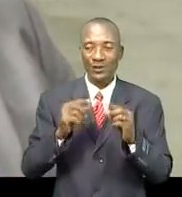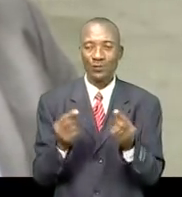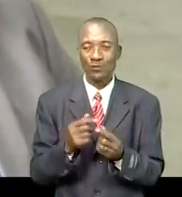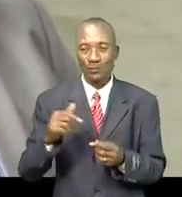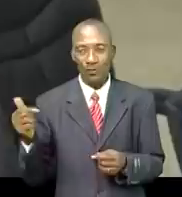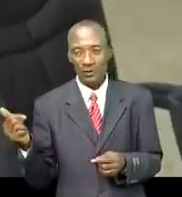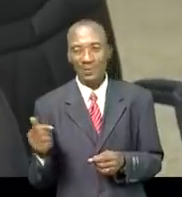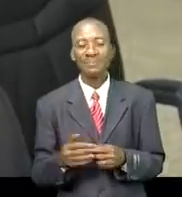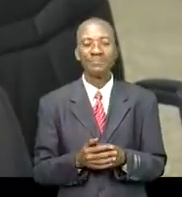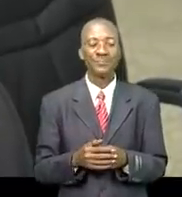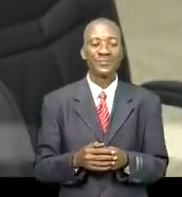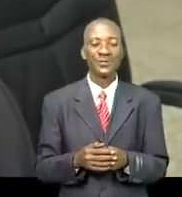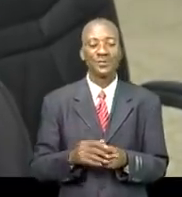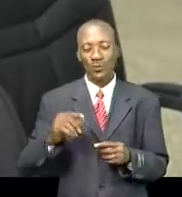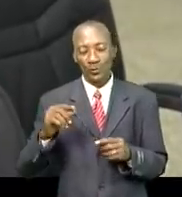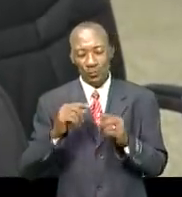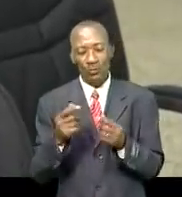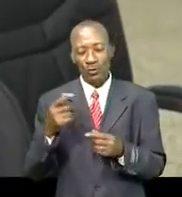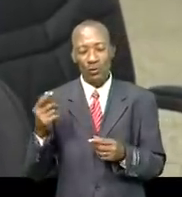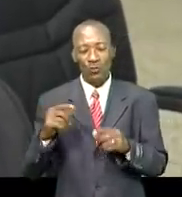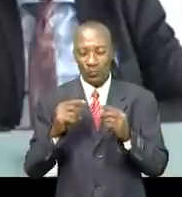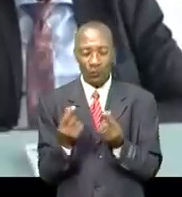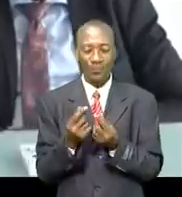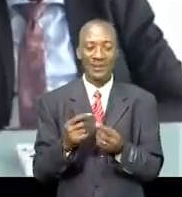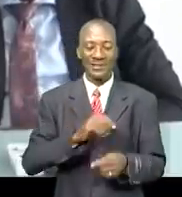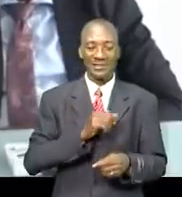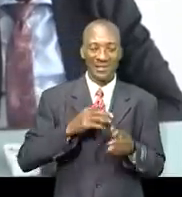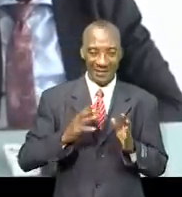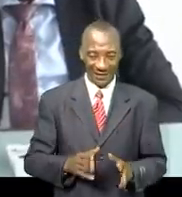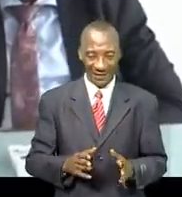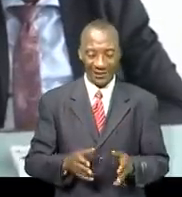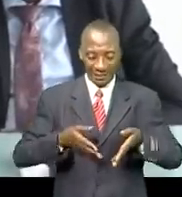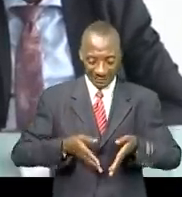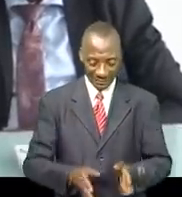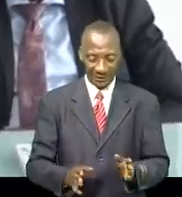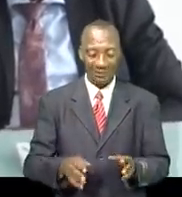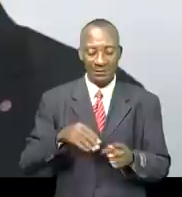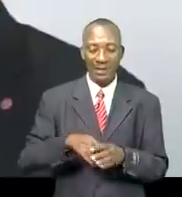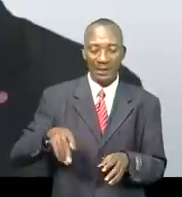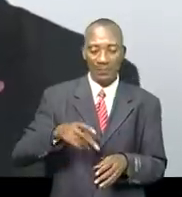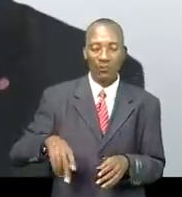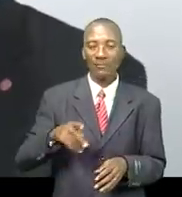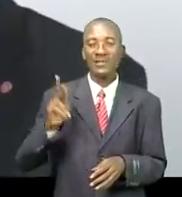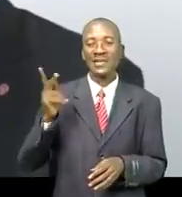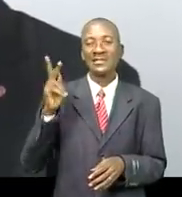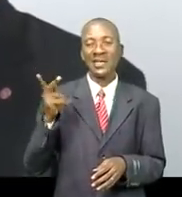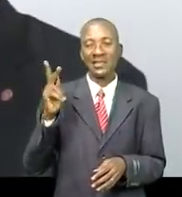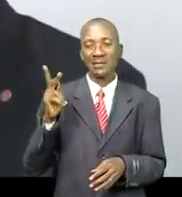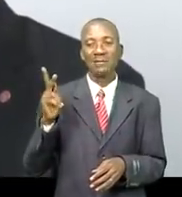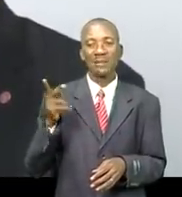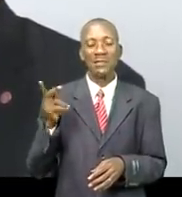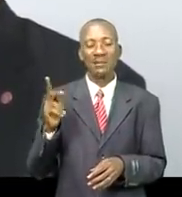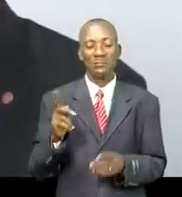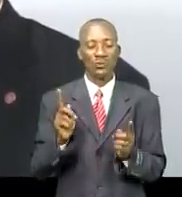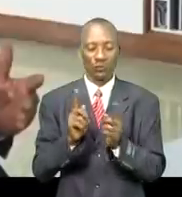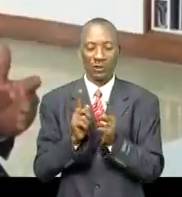de l'espace Kassai estiment qu'au cours de cette session, ce vide devait être comblé. Ces élus des élus du